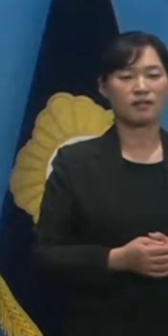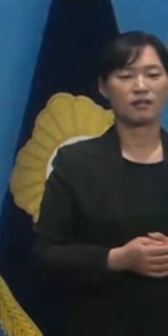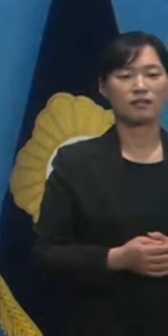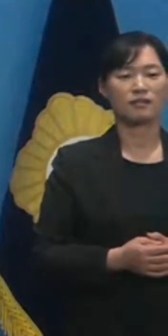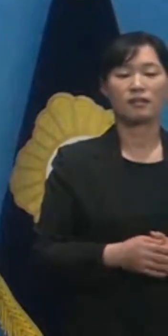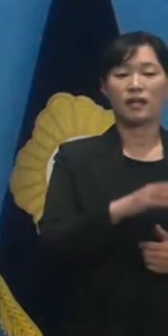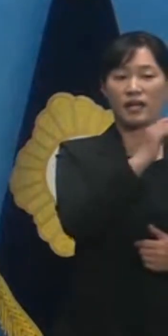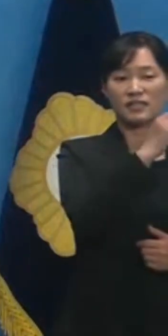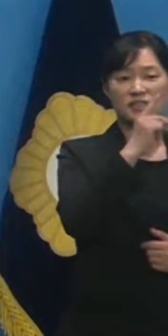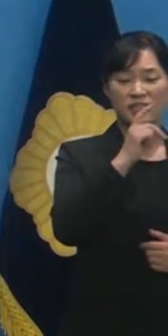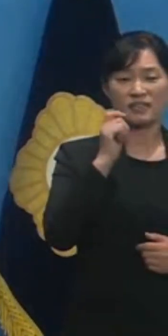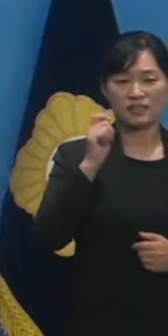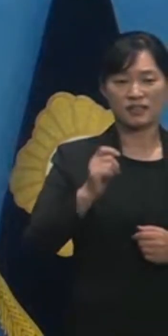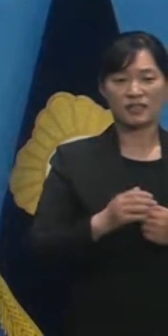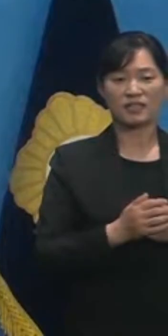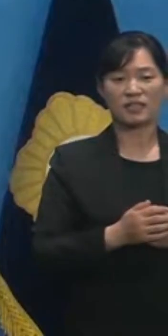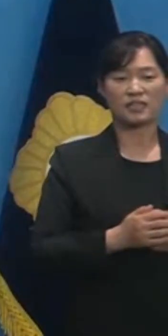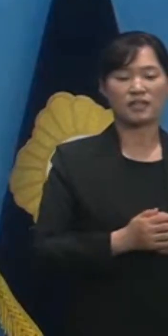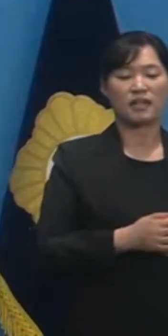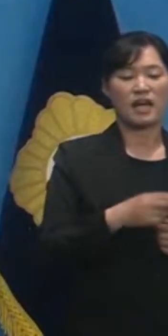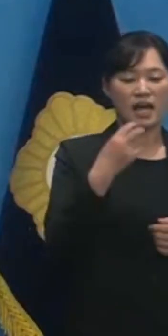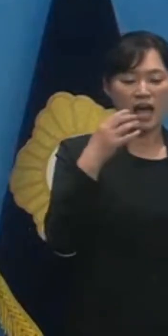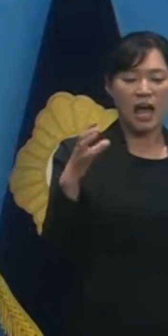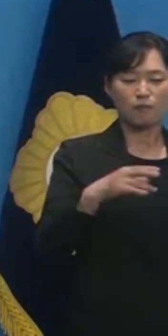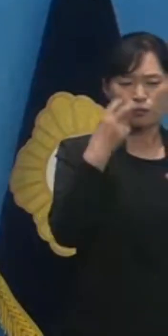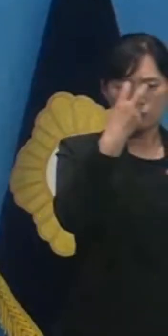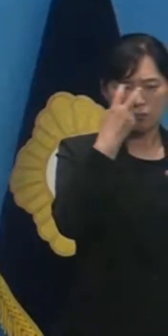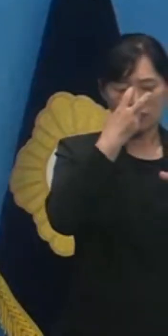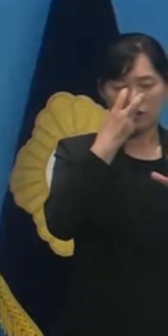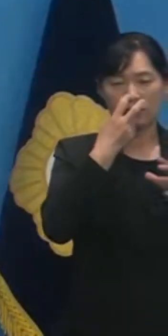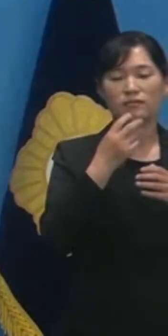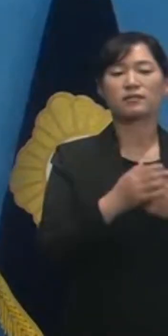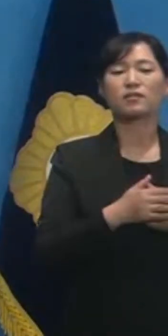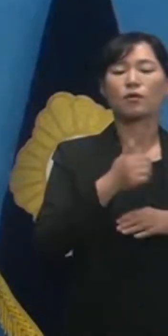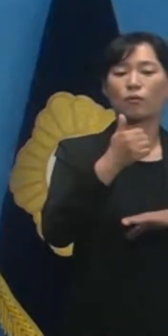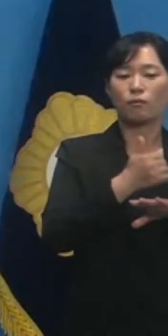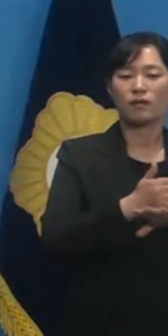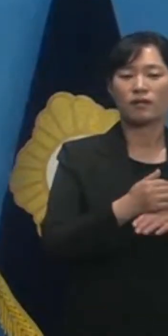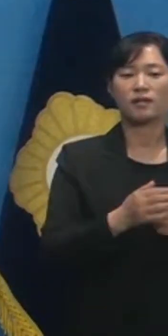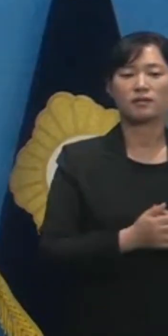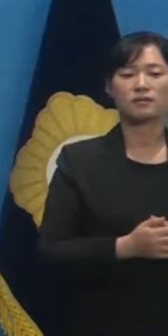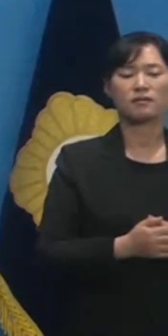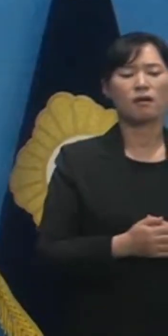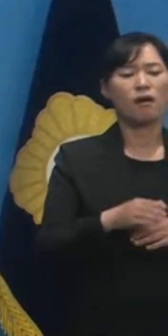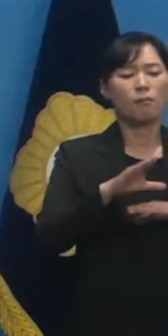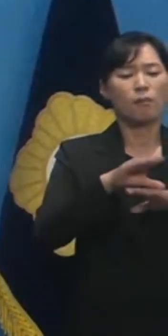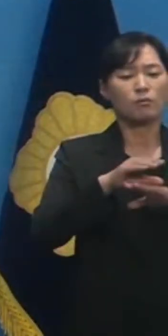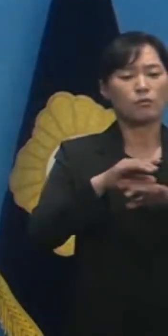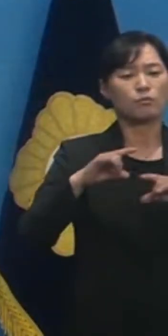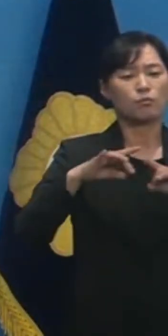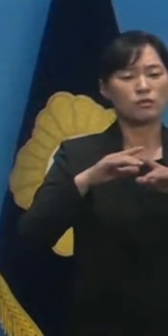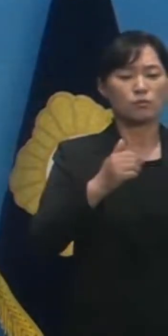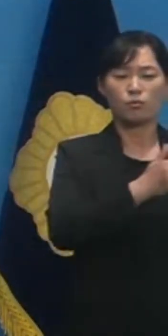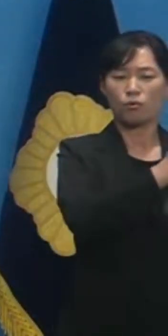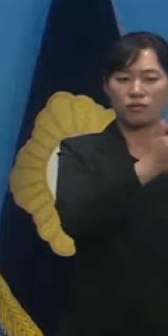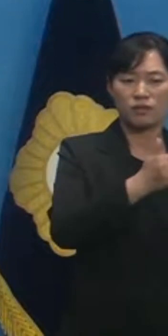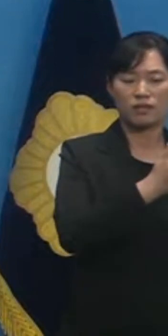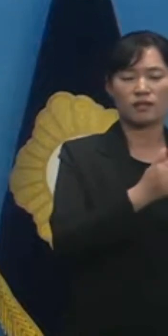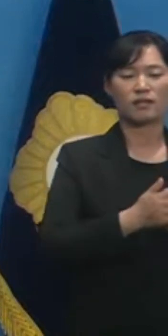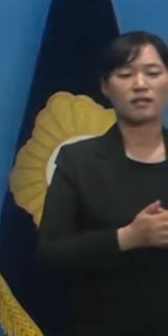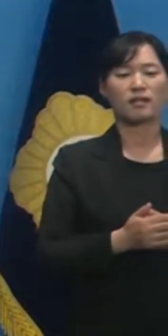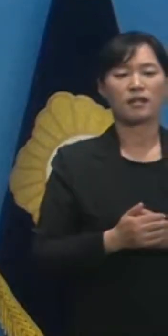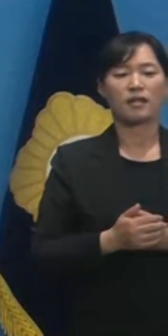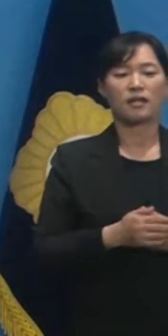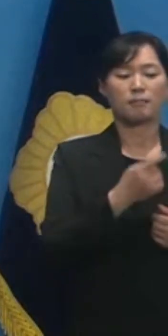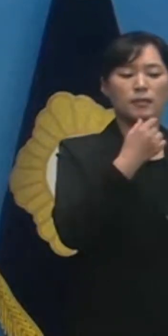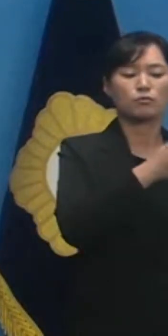네, SKT 2차 민간합동조사 결과에 대한 가방의 입장입니다. 국회 과학기술정보방송통신위원회 더불어민주당,